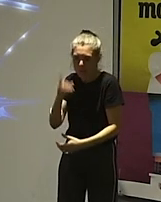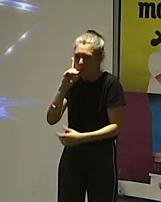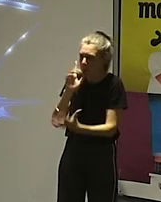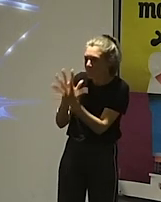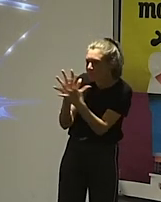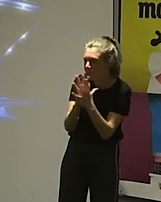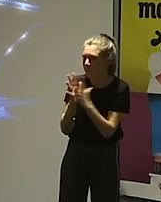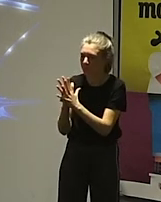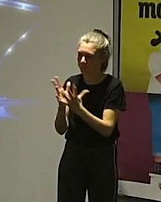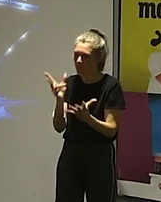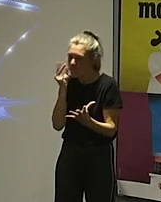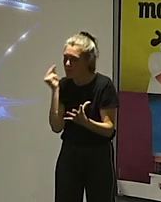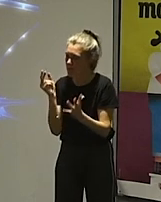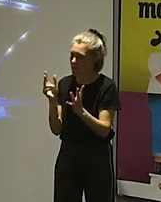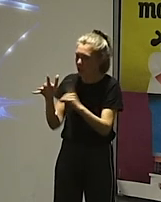discutais